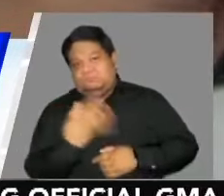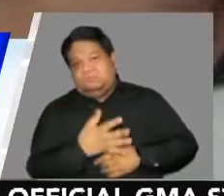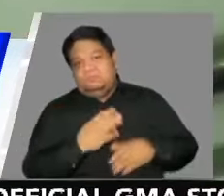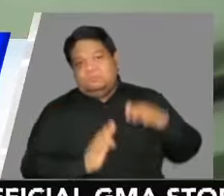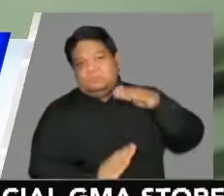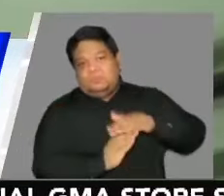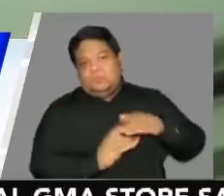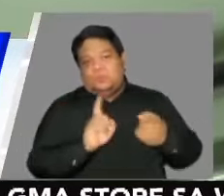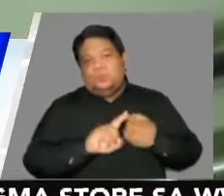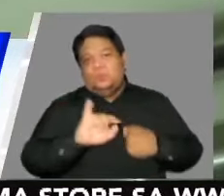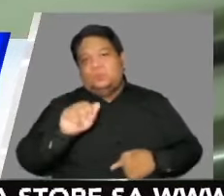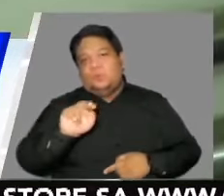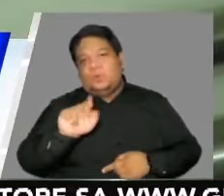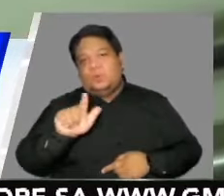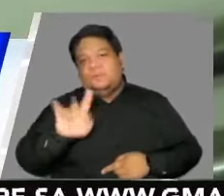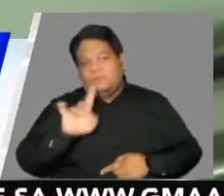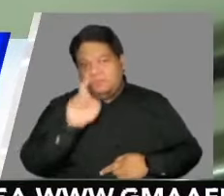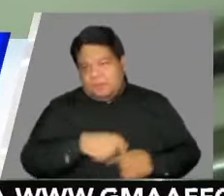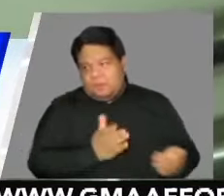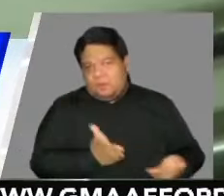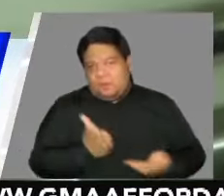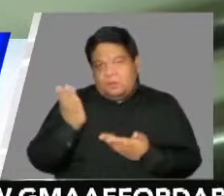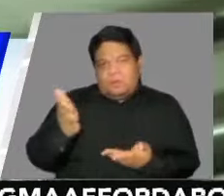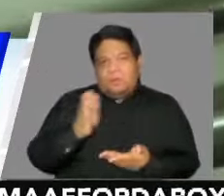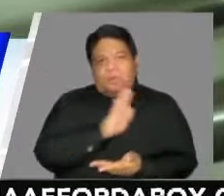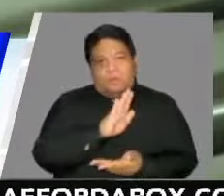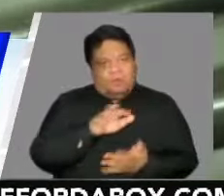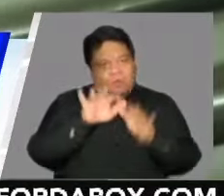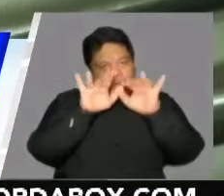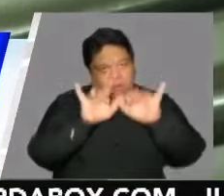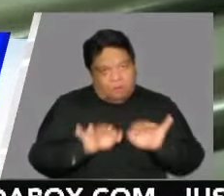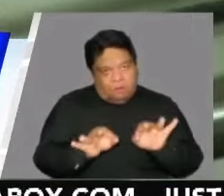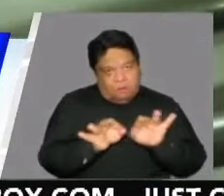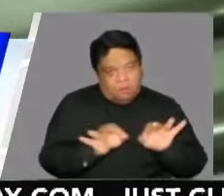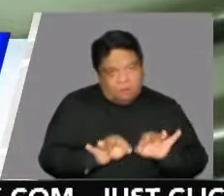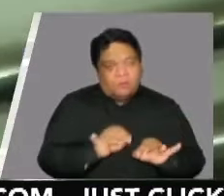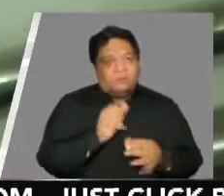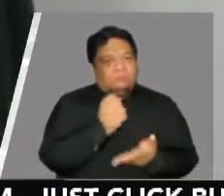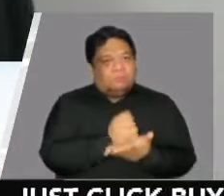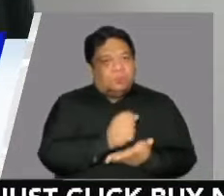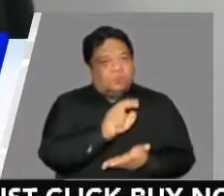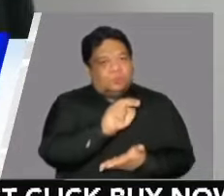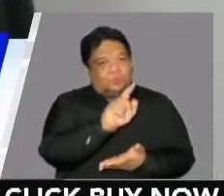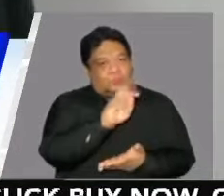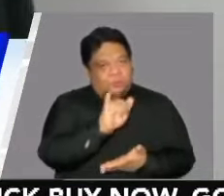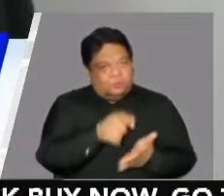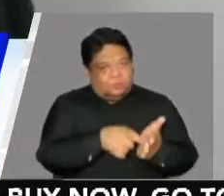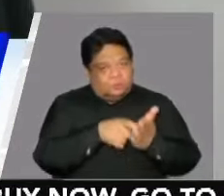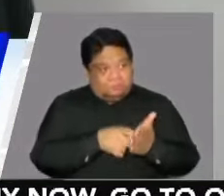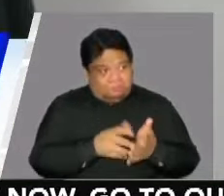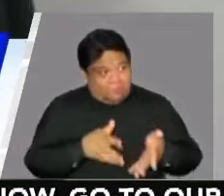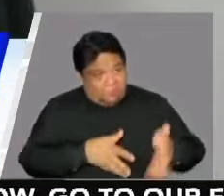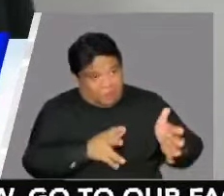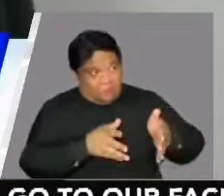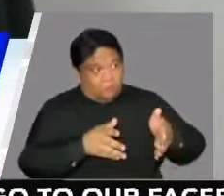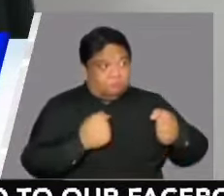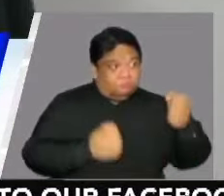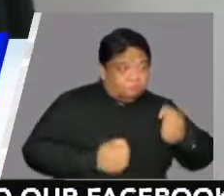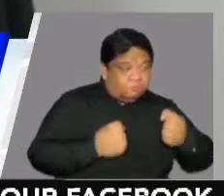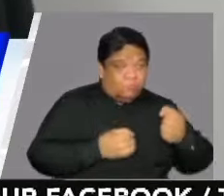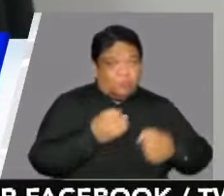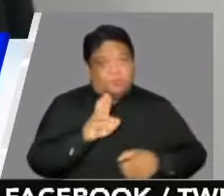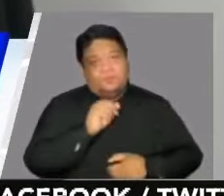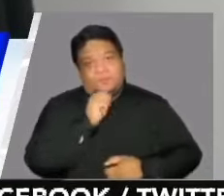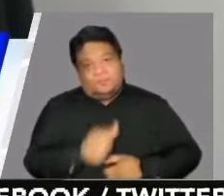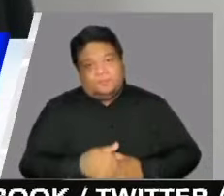affidavit Saka dedesisyunan kung papayagan pa siya muling magmaneho o hindi na dahil sa due process natin hindi